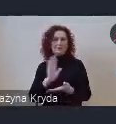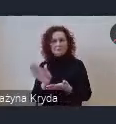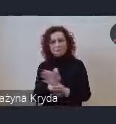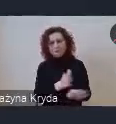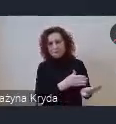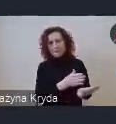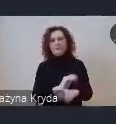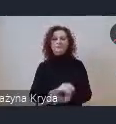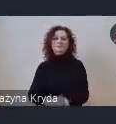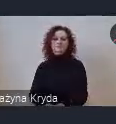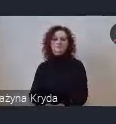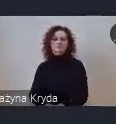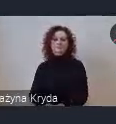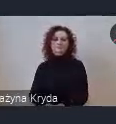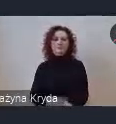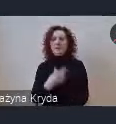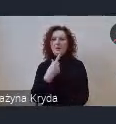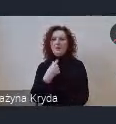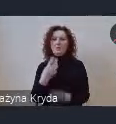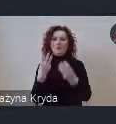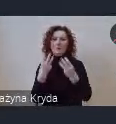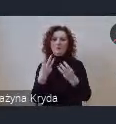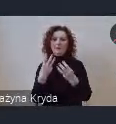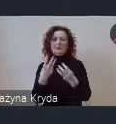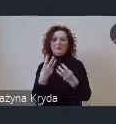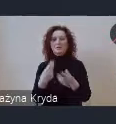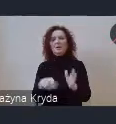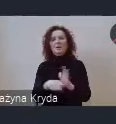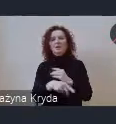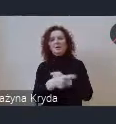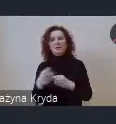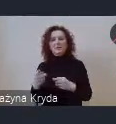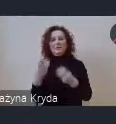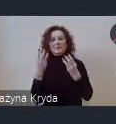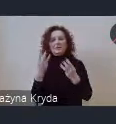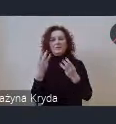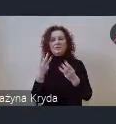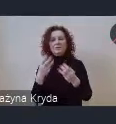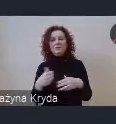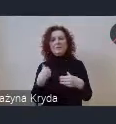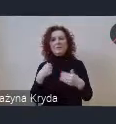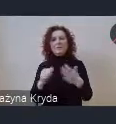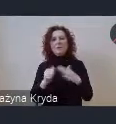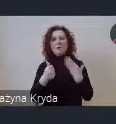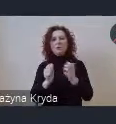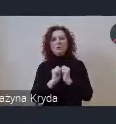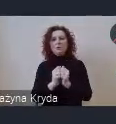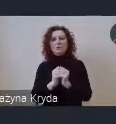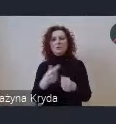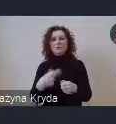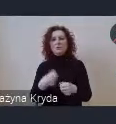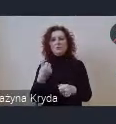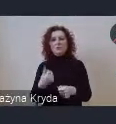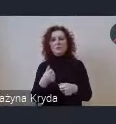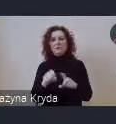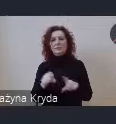One są po prostu mało istotne najważniejszy z waszego punktu widzenia to był 6 Września 21 od wtedy przy zlecaniu